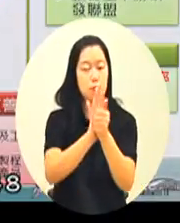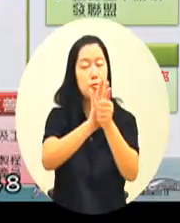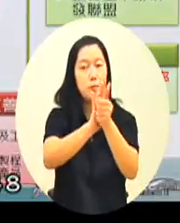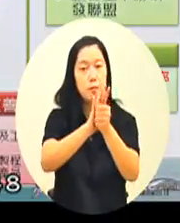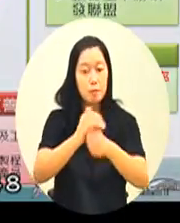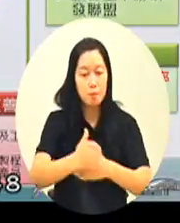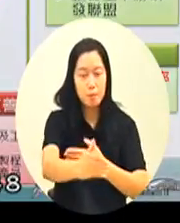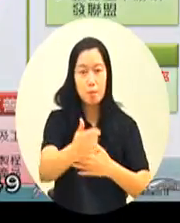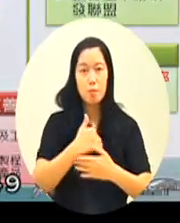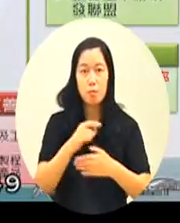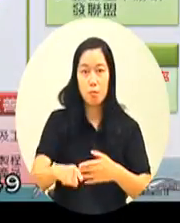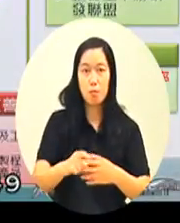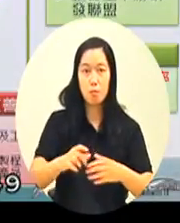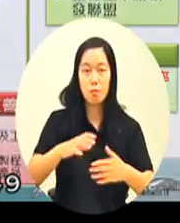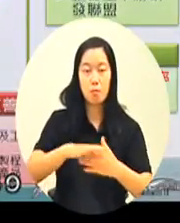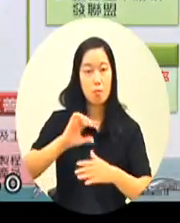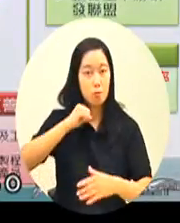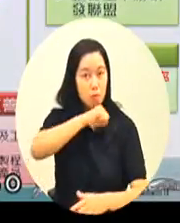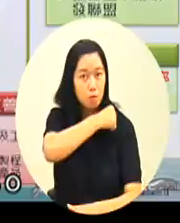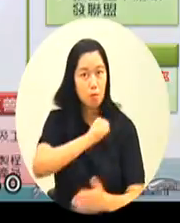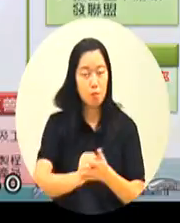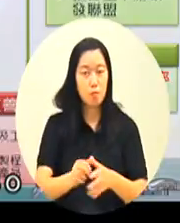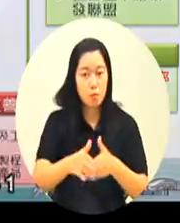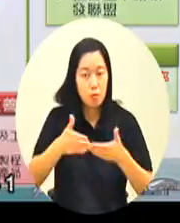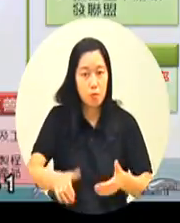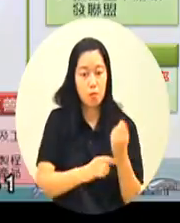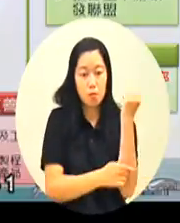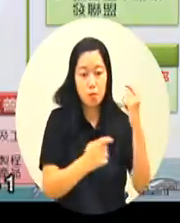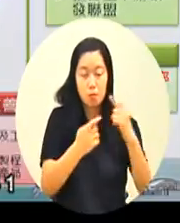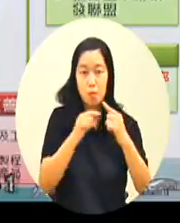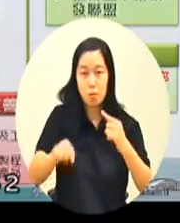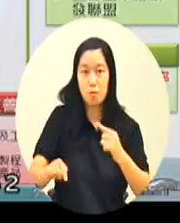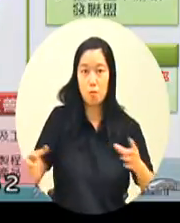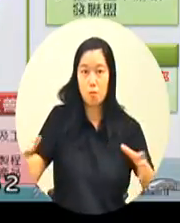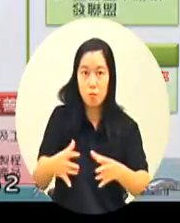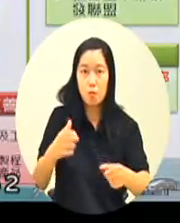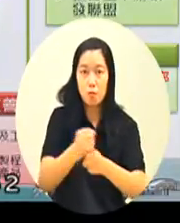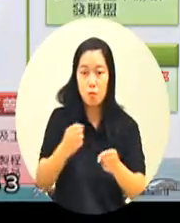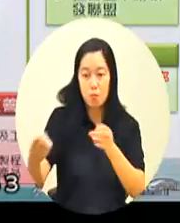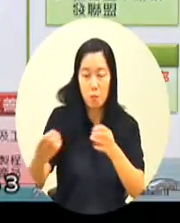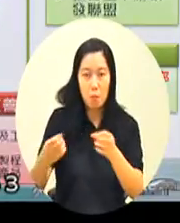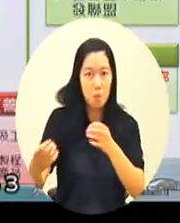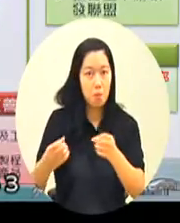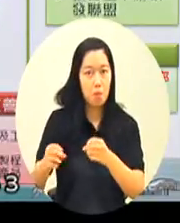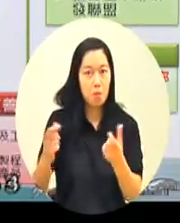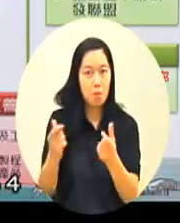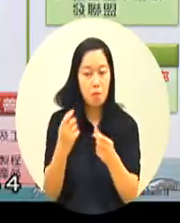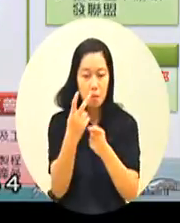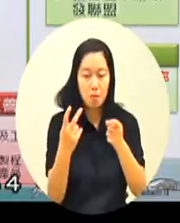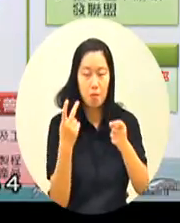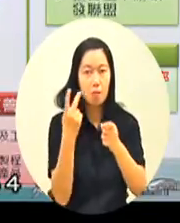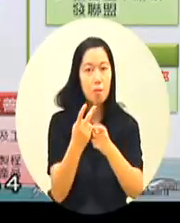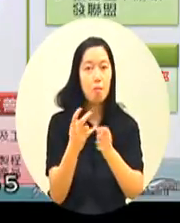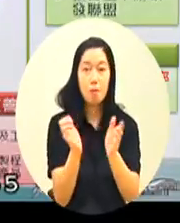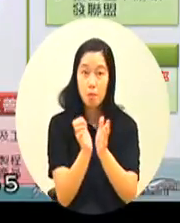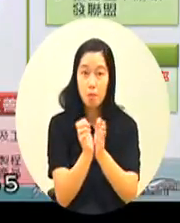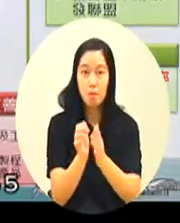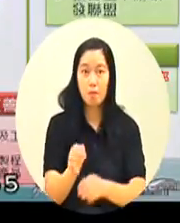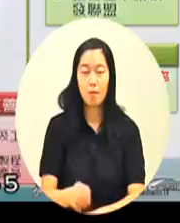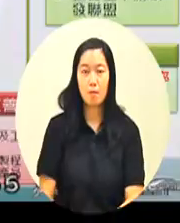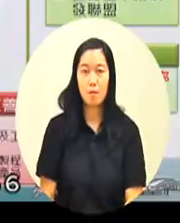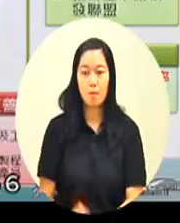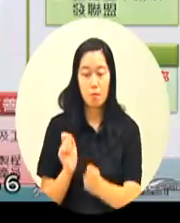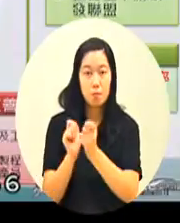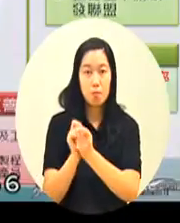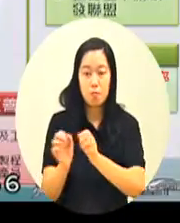中，我们也跟国内重要的法人已经针对这个题目进行了讨论，已经将近两年的时间。那最近循环